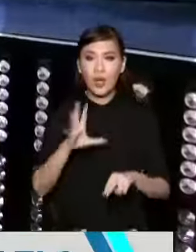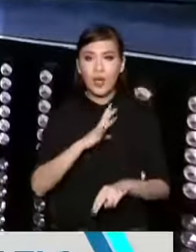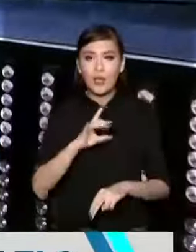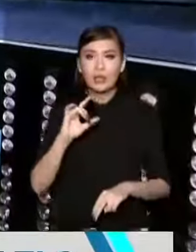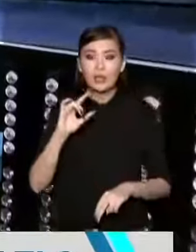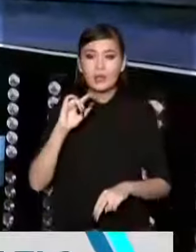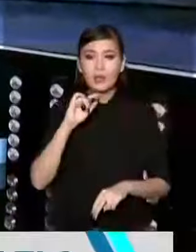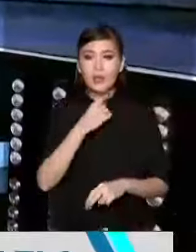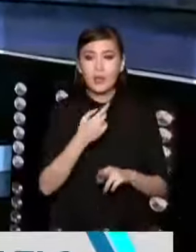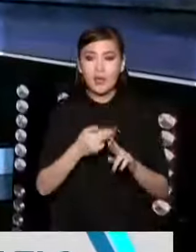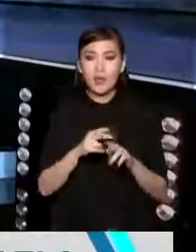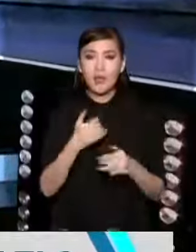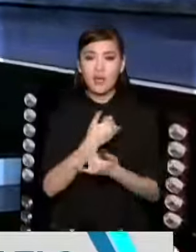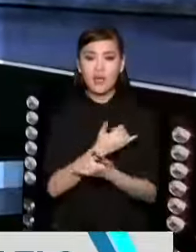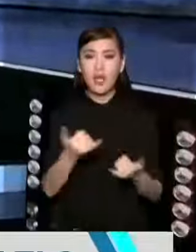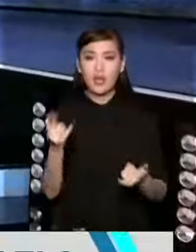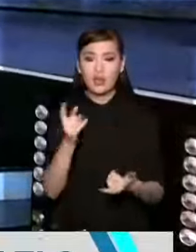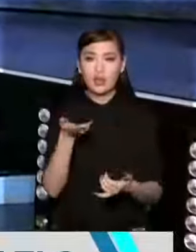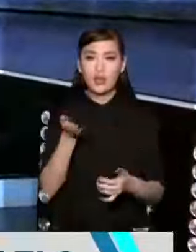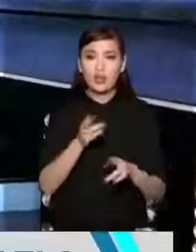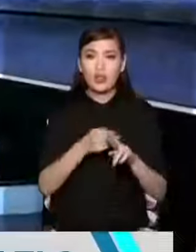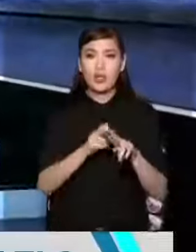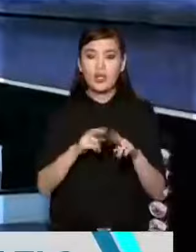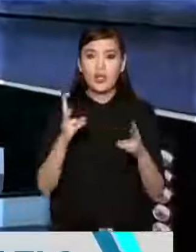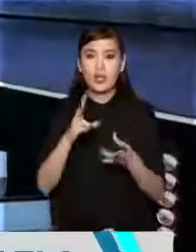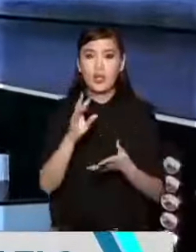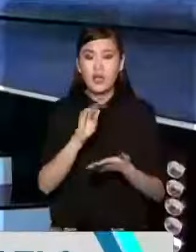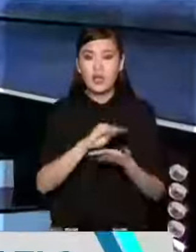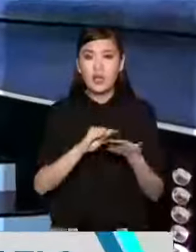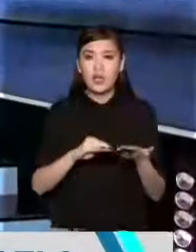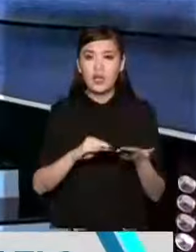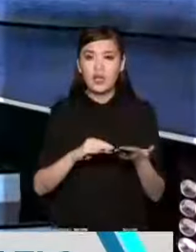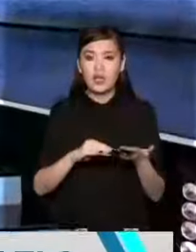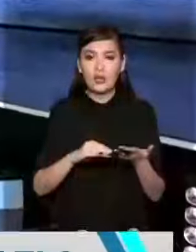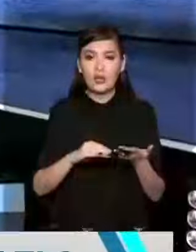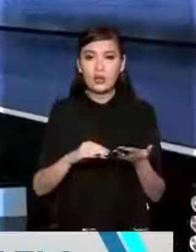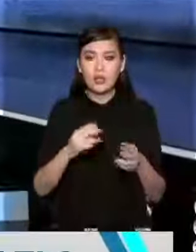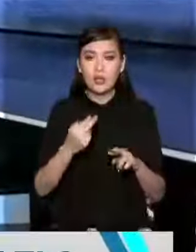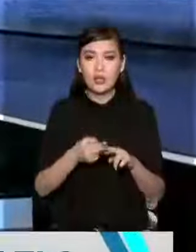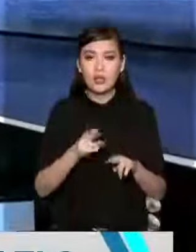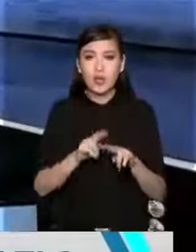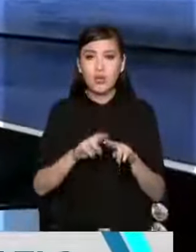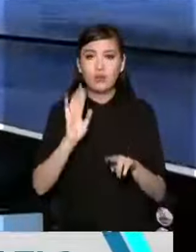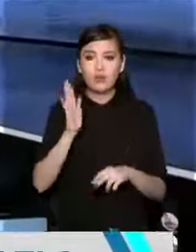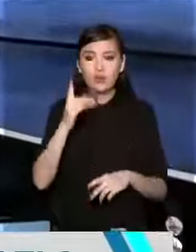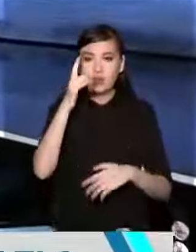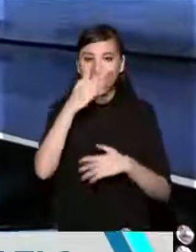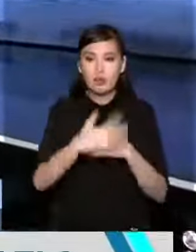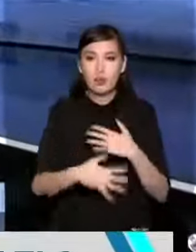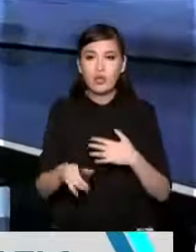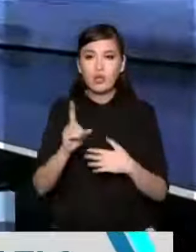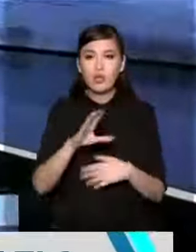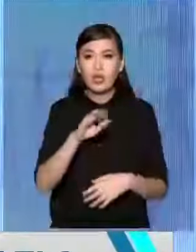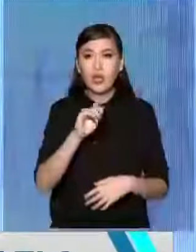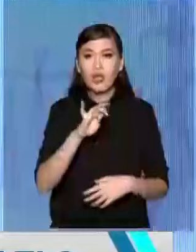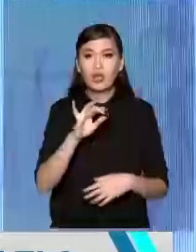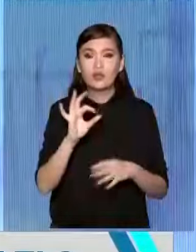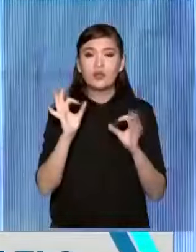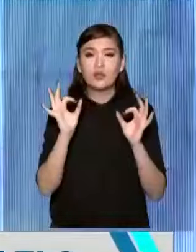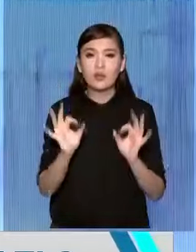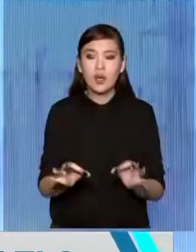энергетическое сообщество предлагает, ну, давайте сделаем один регулятор, и тогда этот регулятор будет понимать, насколько эти тарифы справедливы,